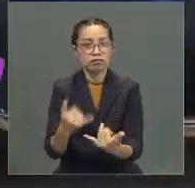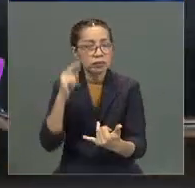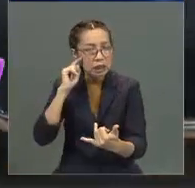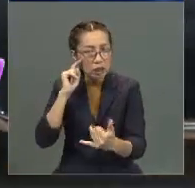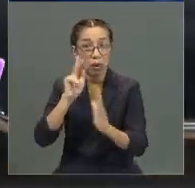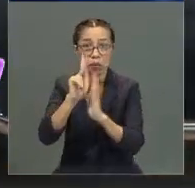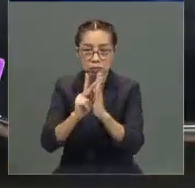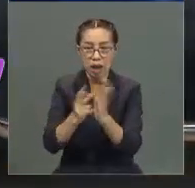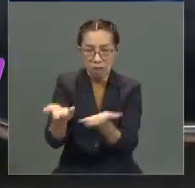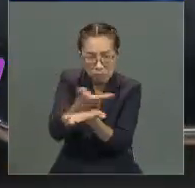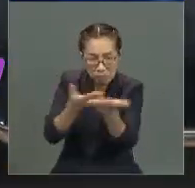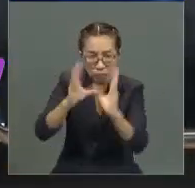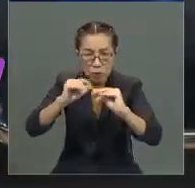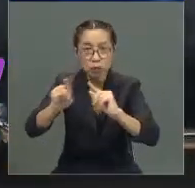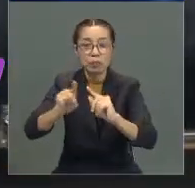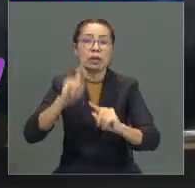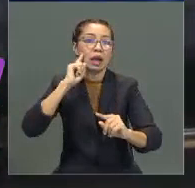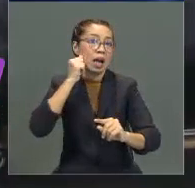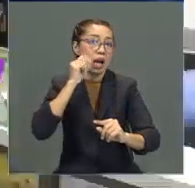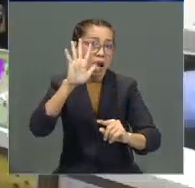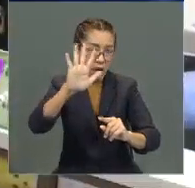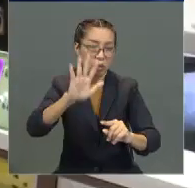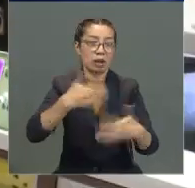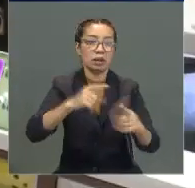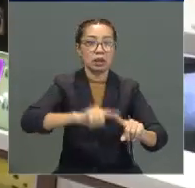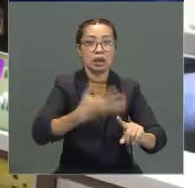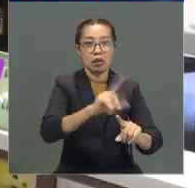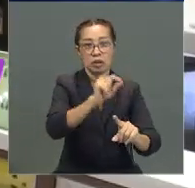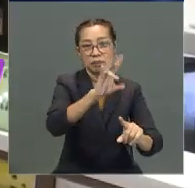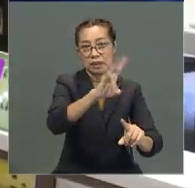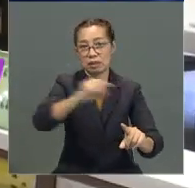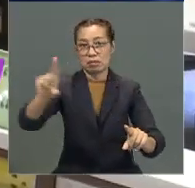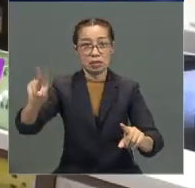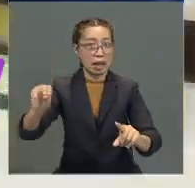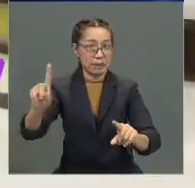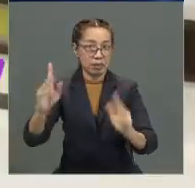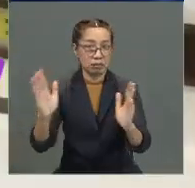ฉบับถือว่ามีความจำเป็นเร่งด่วนนะครับเพราะว่าต้องนำเงินไปใช้ในการแก้ปัญหาความเดือดร้อนให้กับพี่น้องประชาชนที่ได้รับผลกระทบจากโควิกอ้าวโดยใช้เวลาพิจารณา5วันนะครับตั้งแต่ 27ถึง 31พฤษภาคมและในที่ประชุมวิปรัฐบาลเองเบื้องต้นเนี่ยกำหนดเวลาที่ปรายให้ฝ่ายค้านฝ่ายรัฐบาลฝ่ายละยี่สิบสองชั่วโมงซึ่งฝ่ายรัฐบาลจะรวมเวลาที่ปลายของคณะรัฐมนตรีไปด้วยนะครับแบ่ง